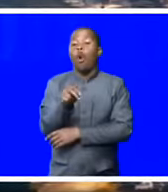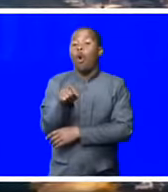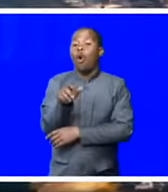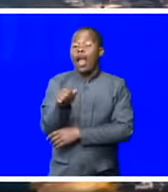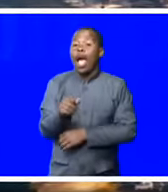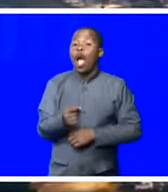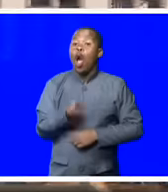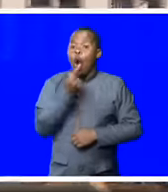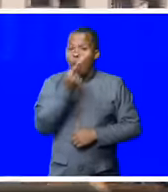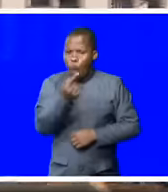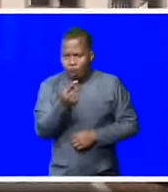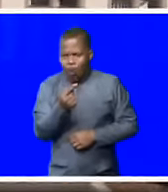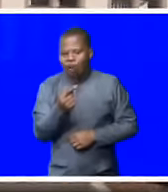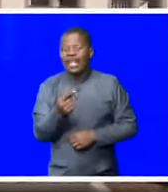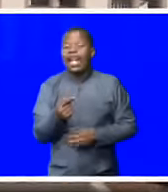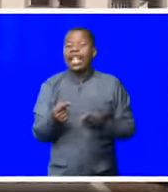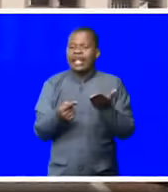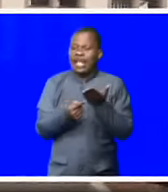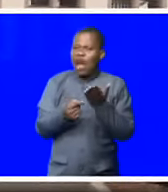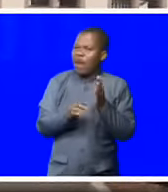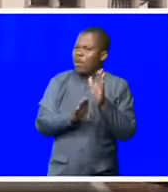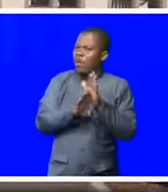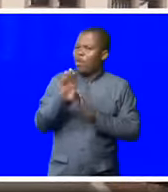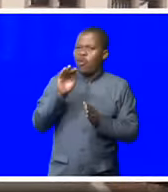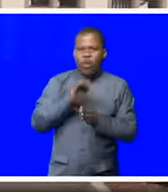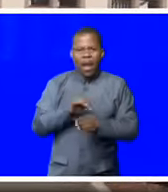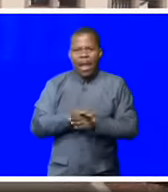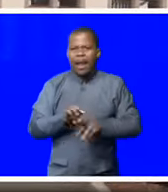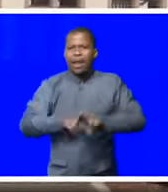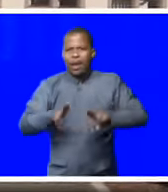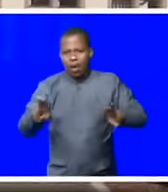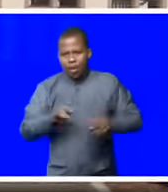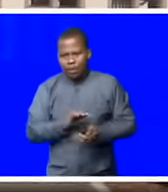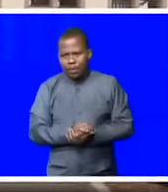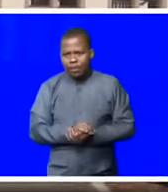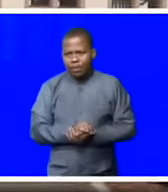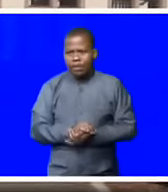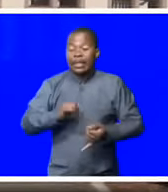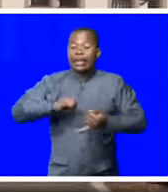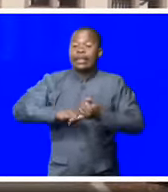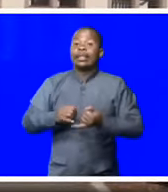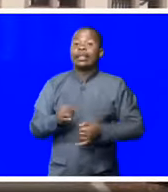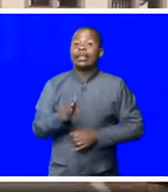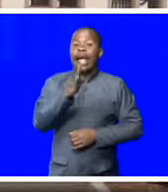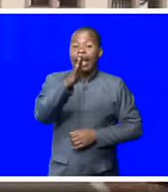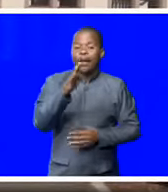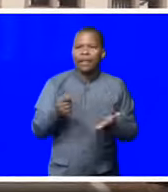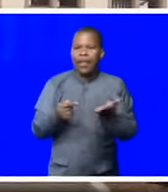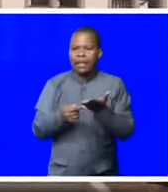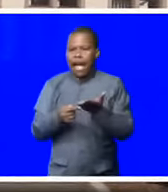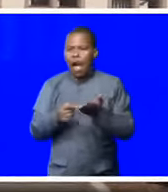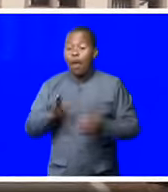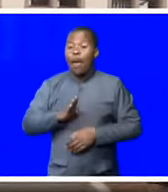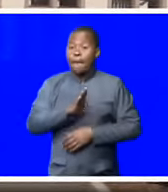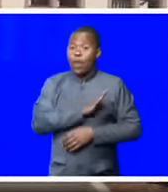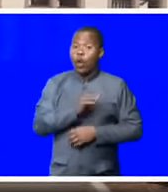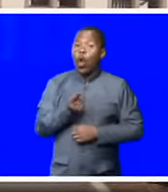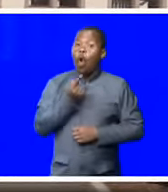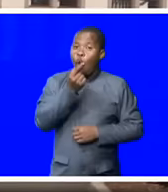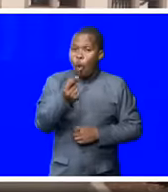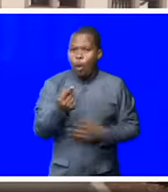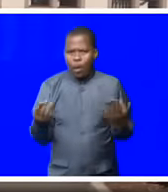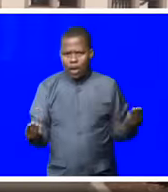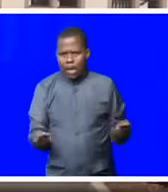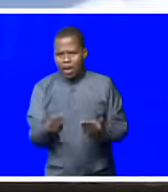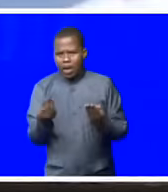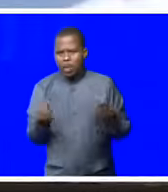ngayo. Masipala wedolobha lasesiteki uthi sive senzawo yasesiteki sisesemuva ngeTindzaba